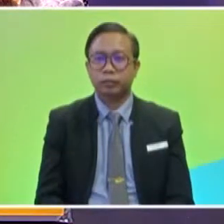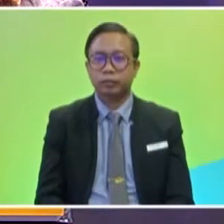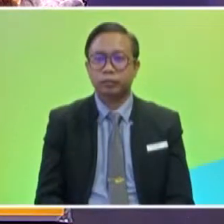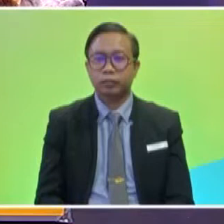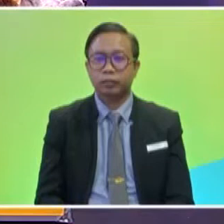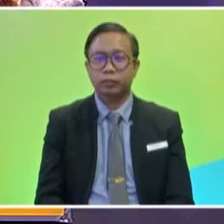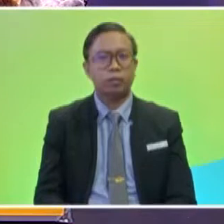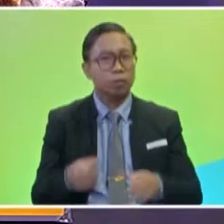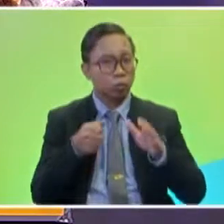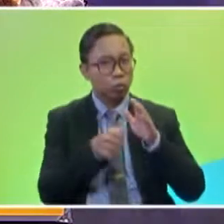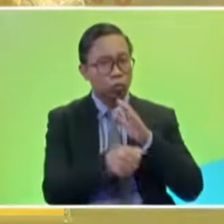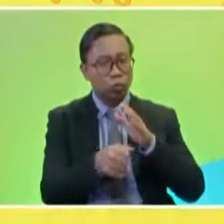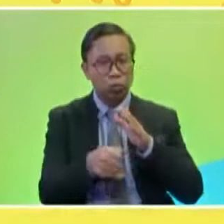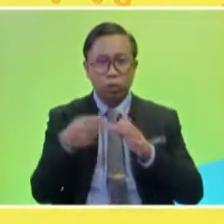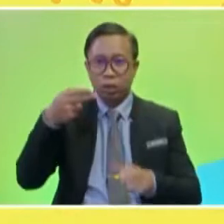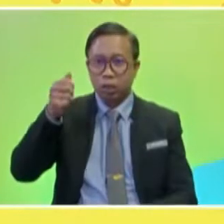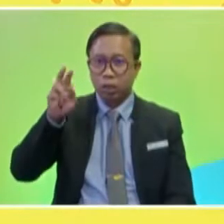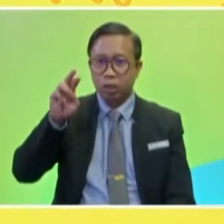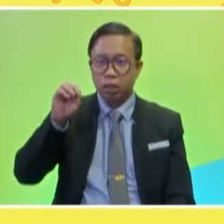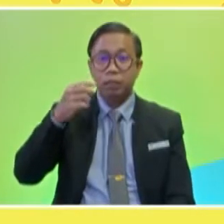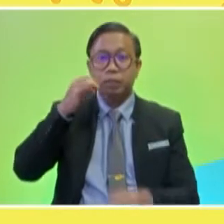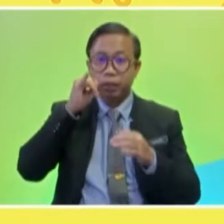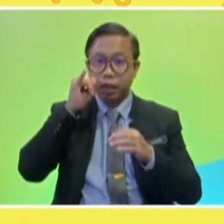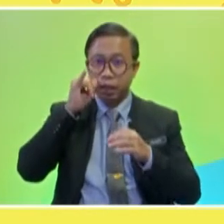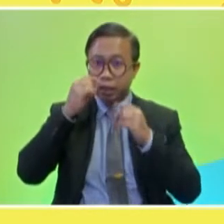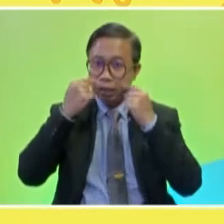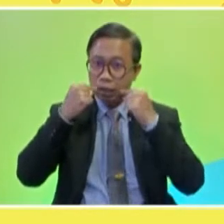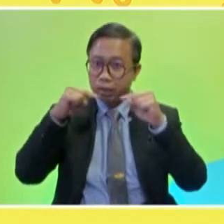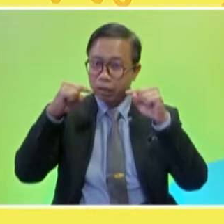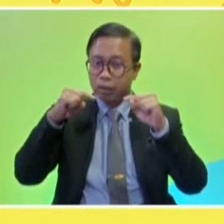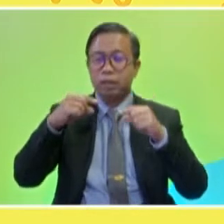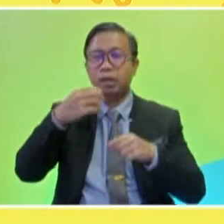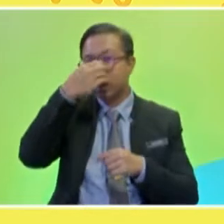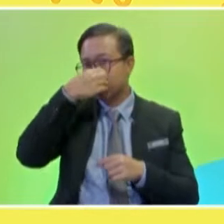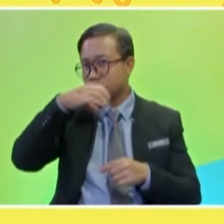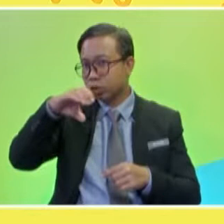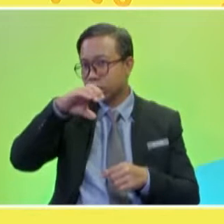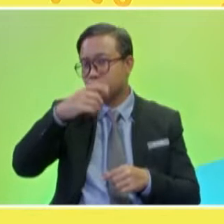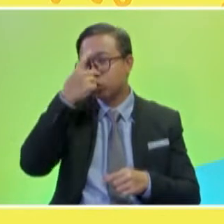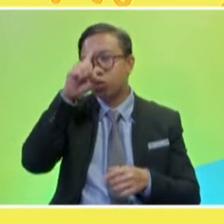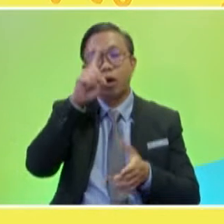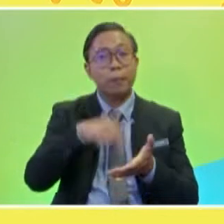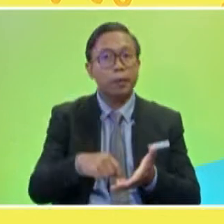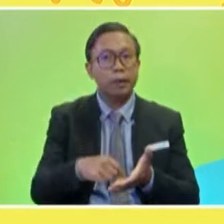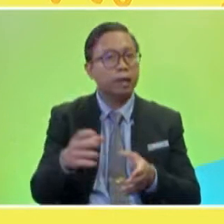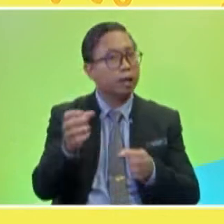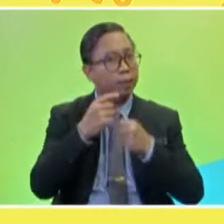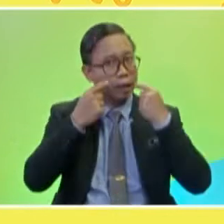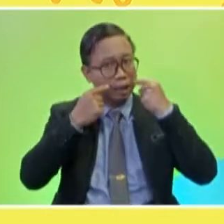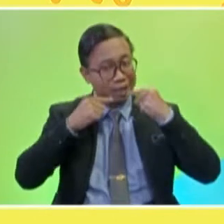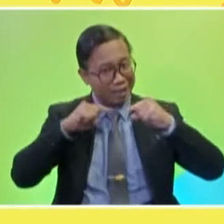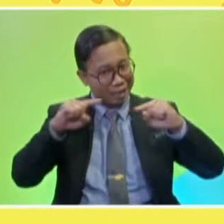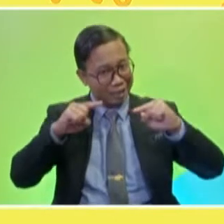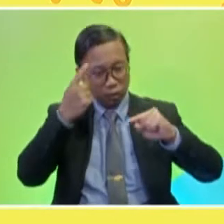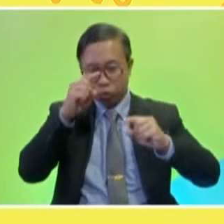juga contohnya gading gajah Oke kita Jingga jadi buat gajah diburu untuk mendapatkan gadingnya